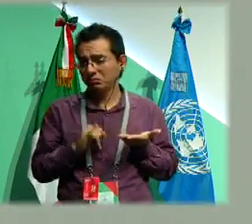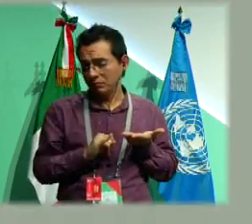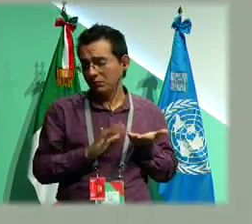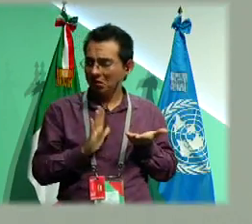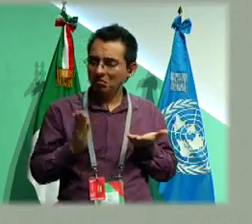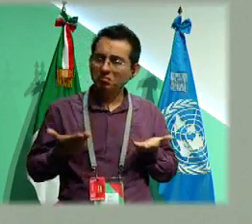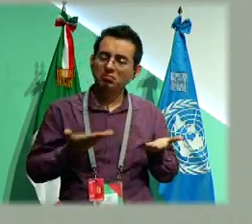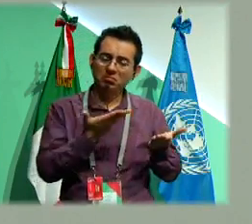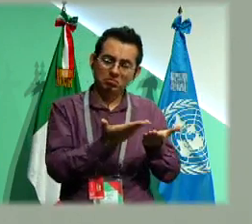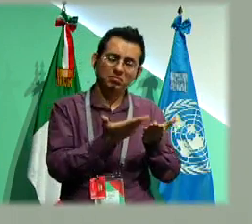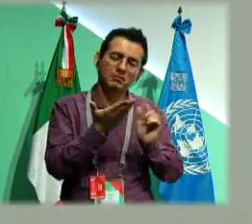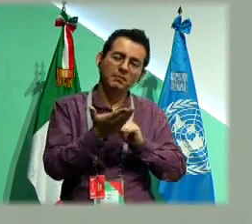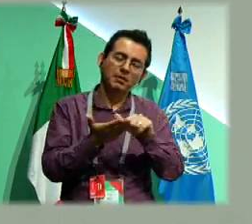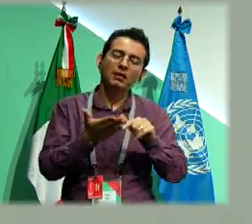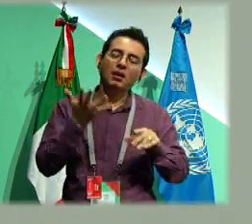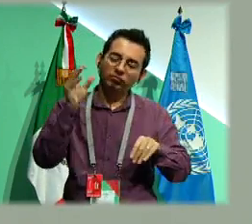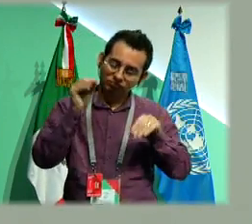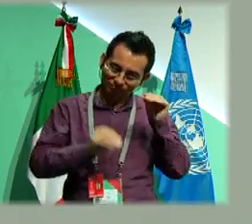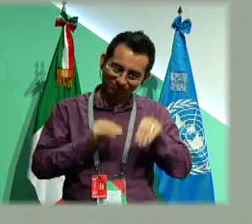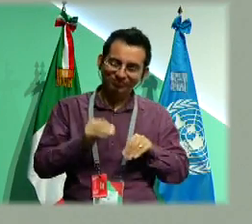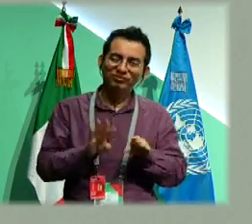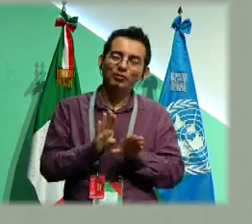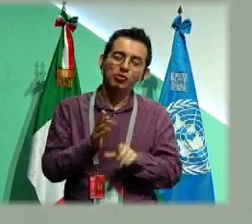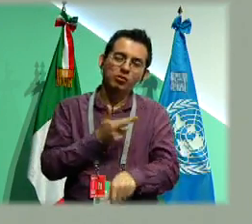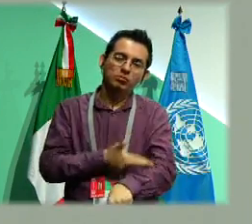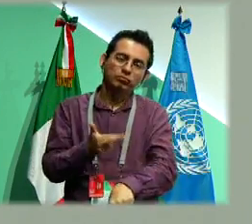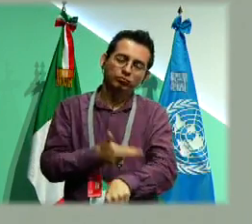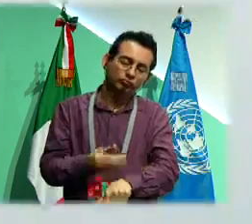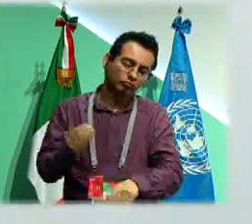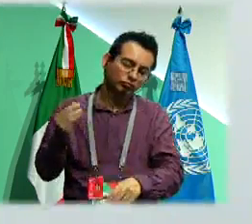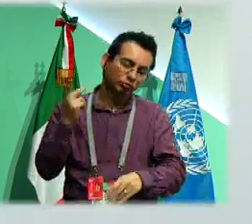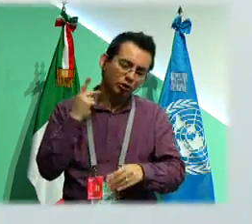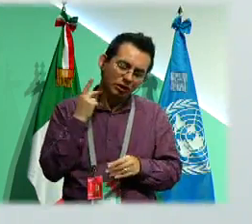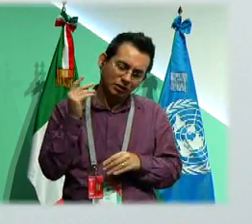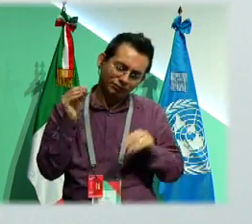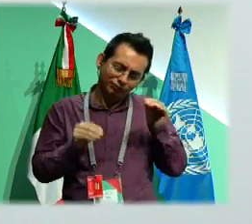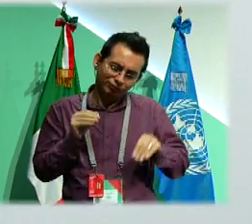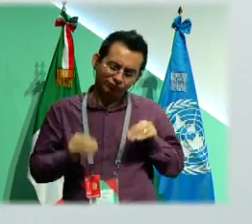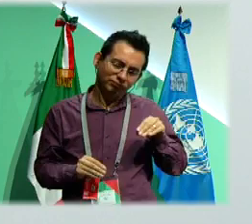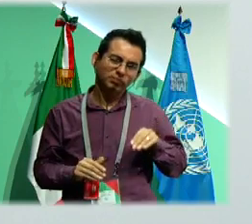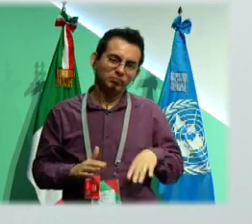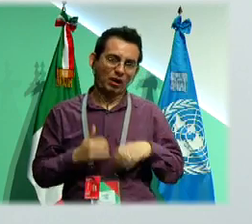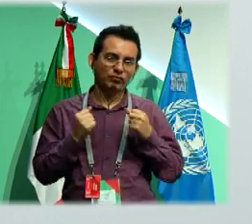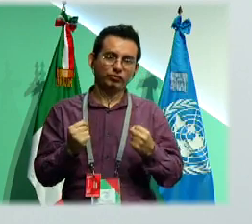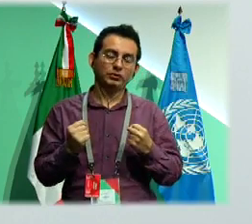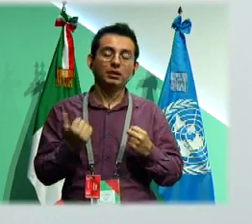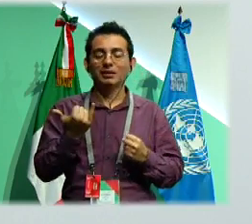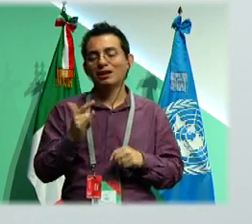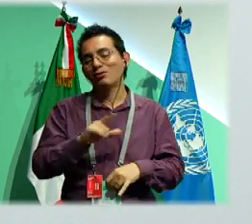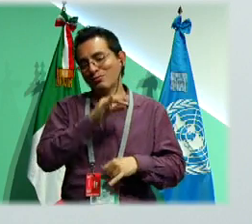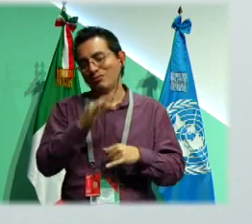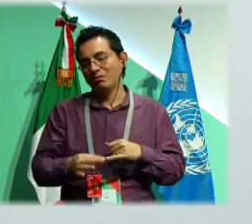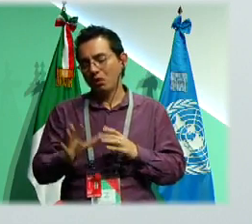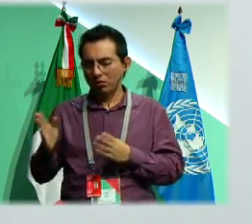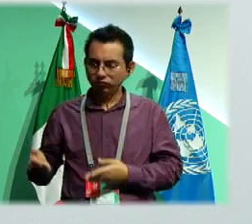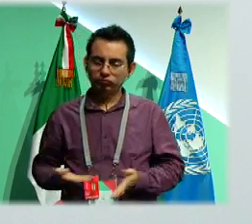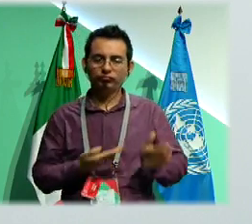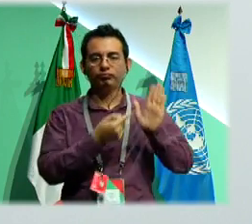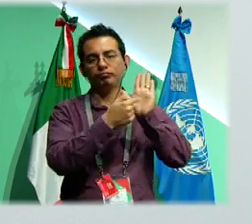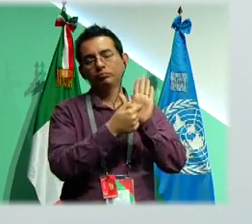l'accord pour qu'il soit plus robuste. Il y a également le système judiciaire. Il faut que les juges soient